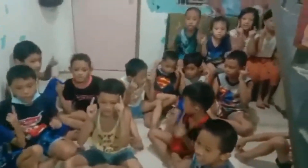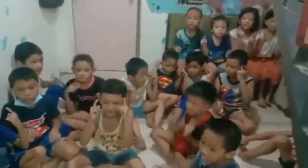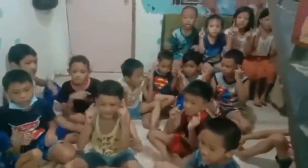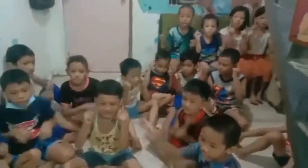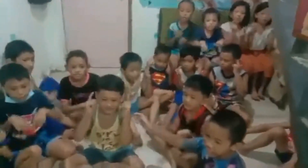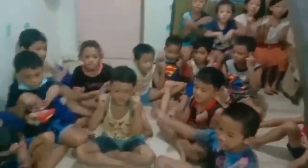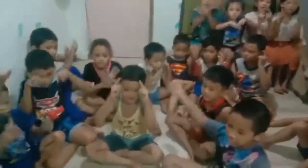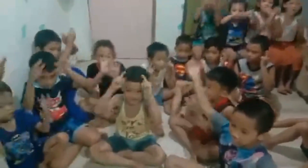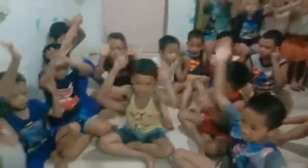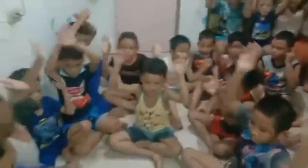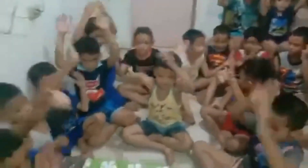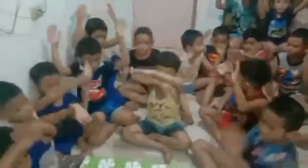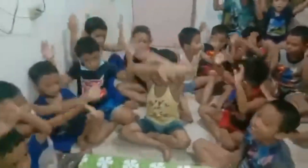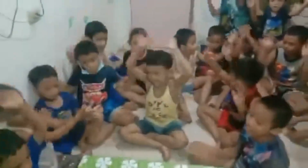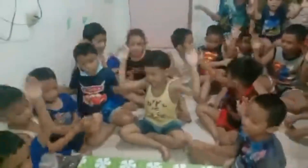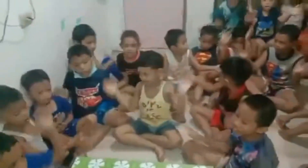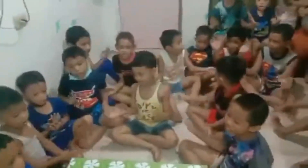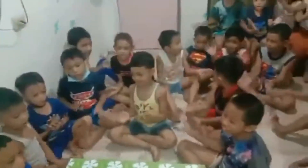Diyos ay higit sa